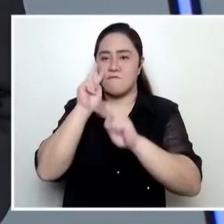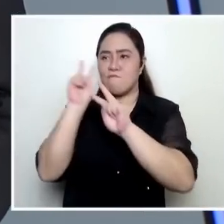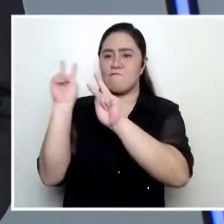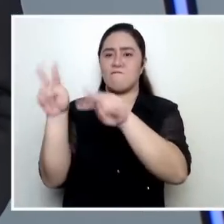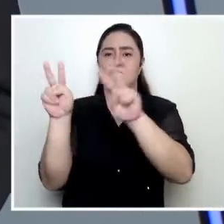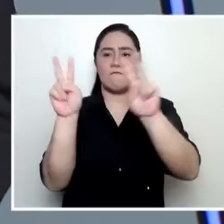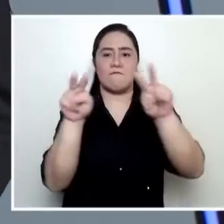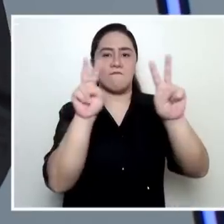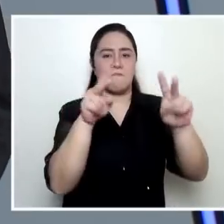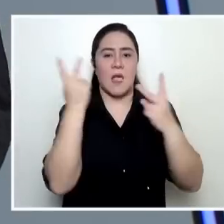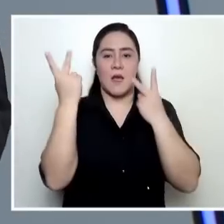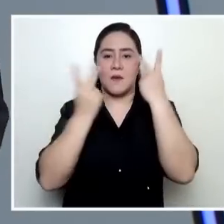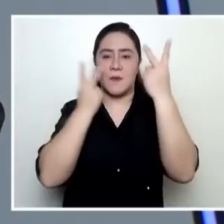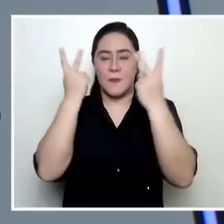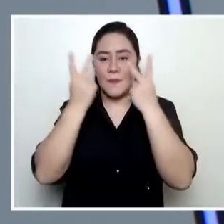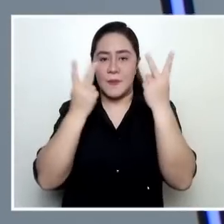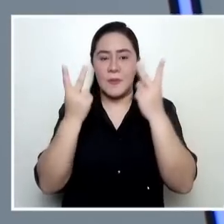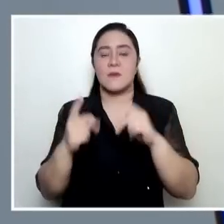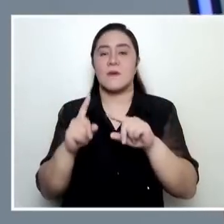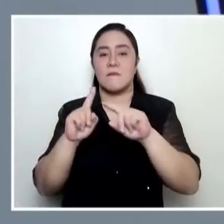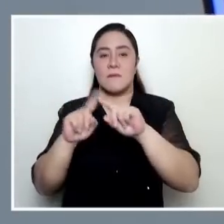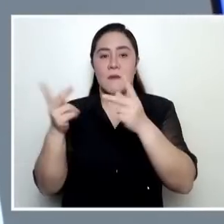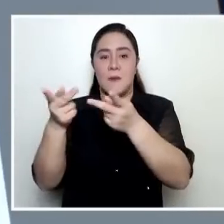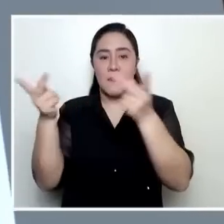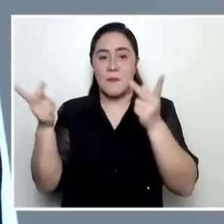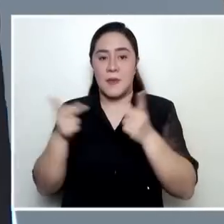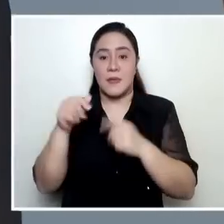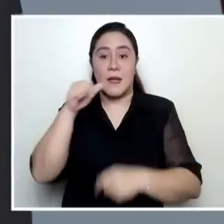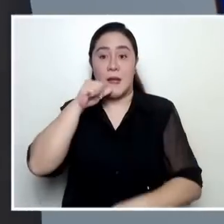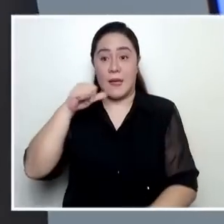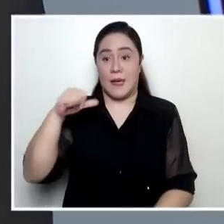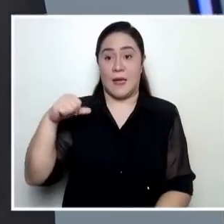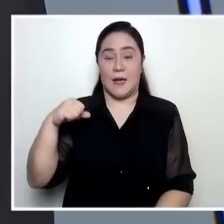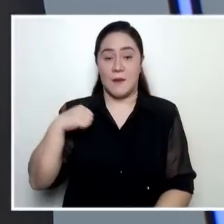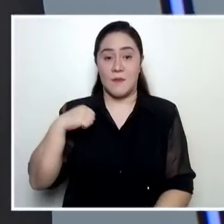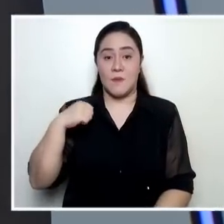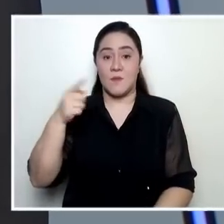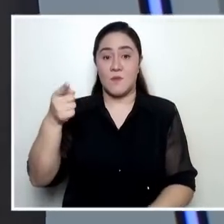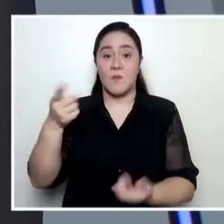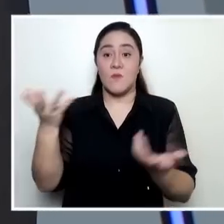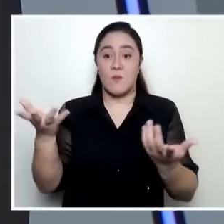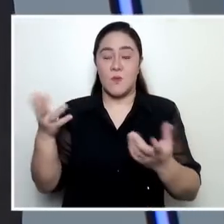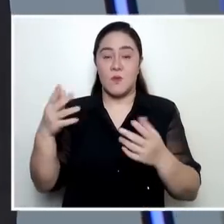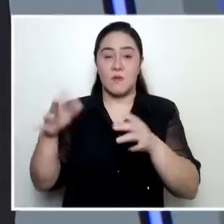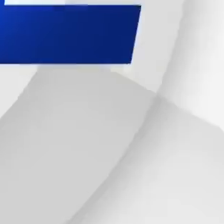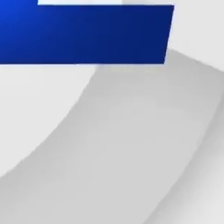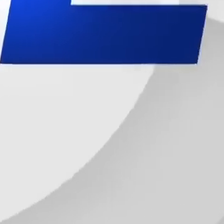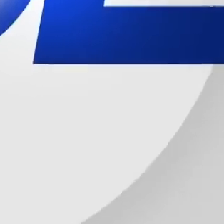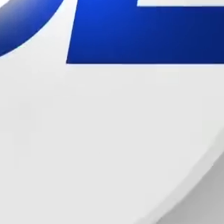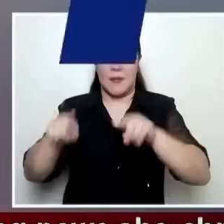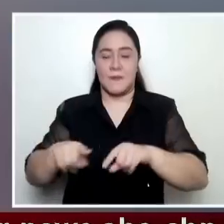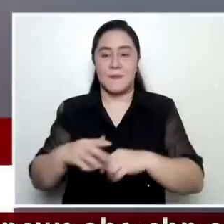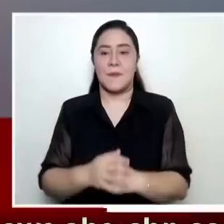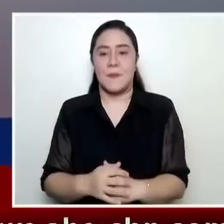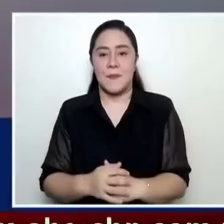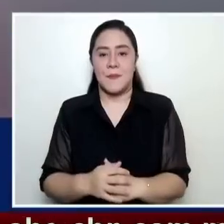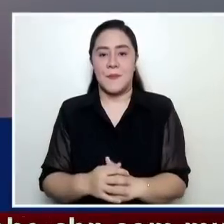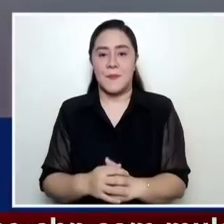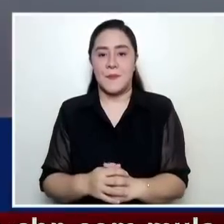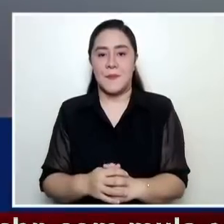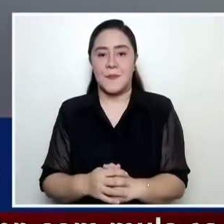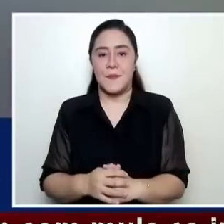ng gobyerno sa mga nasalanta ng lindol kahapon. Nagpapatrol Pia Gutierrez.